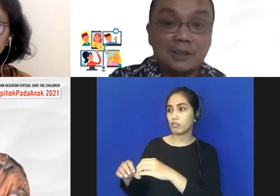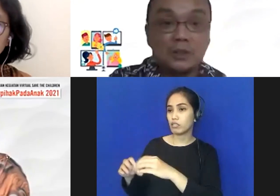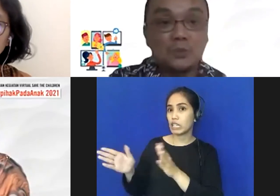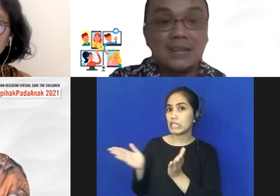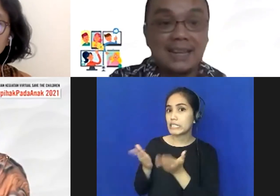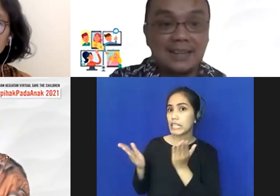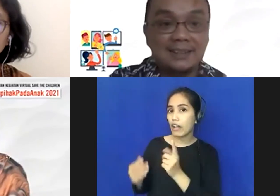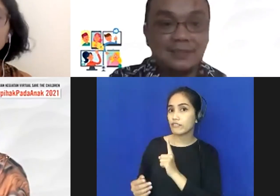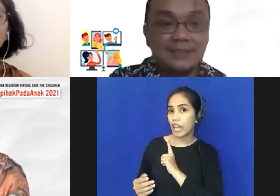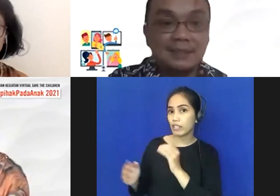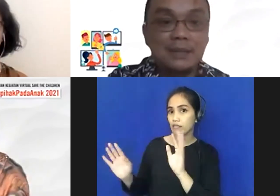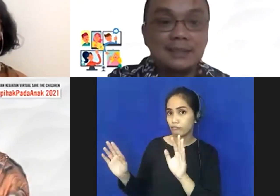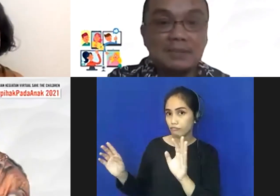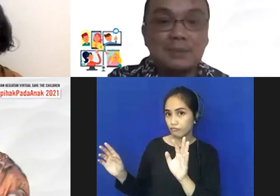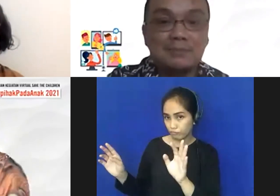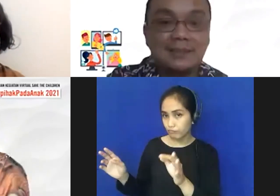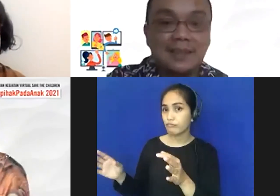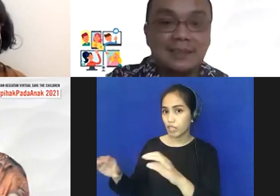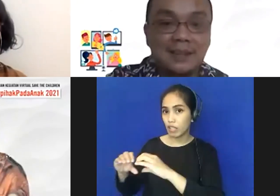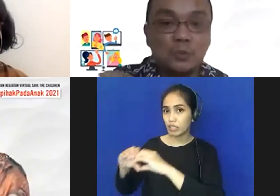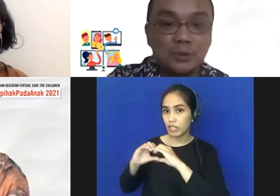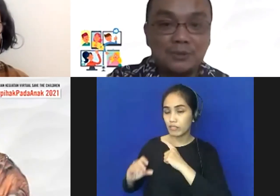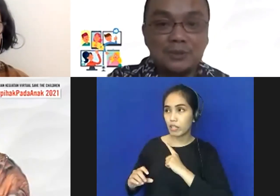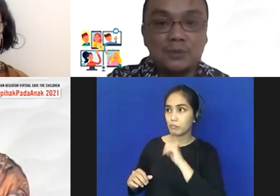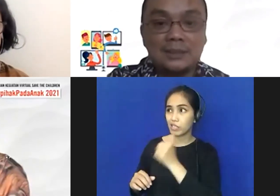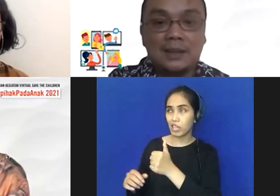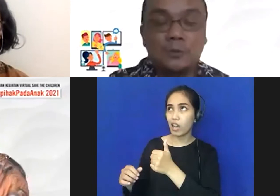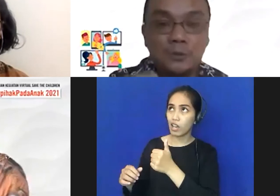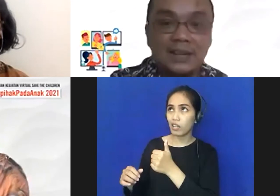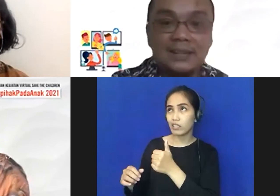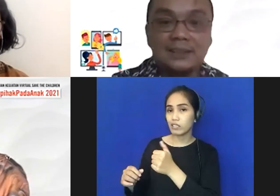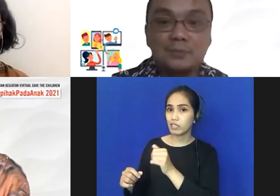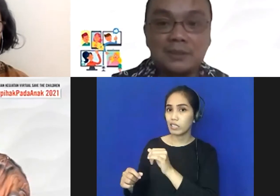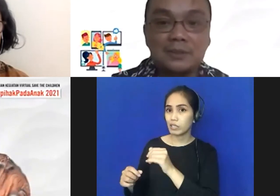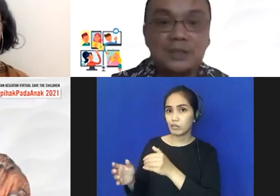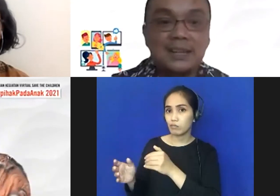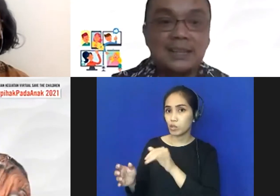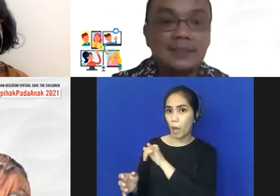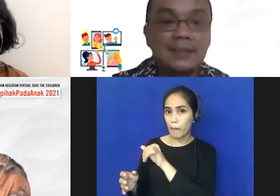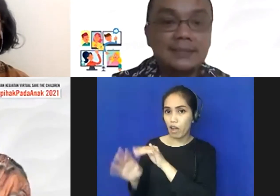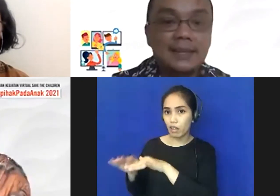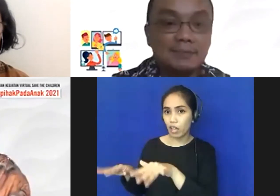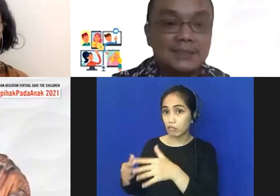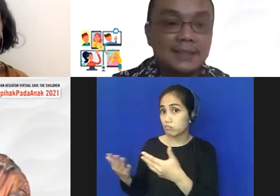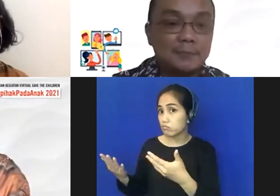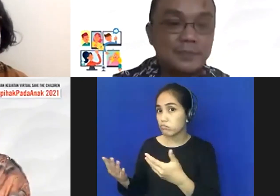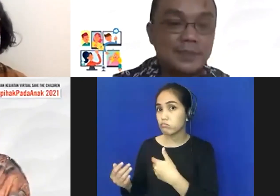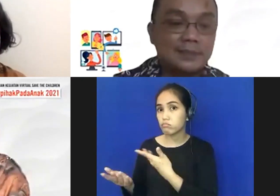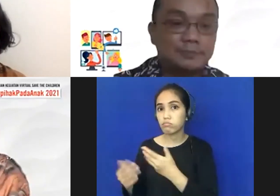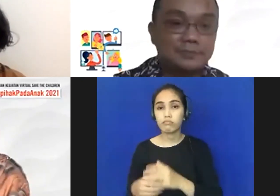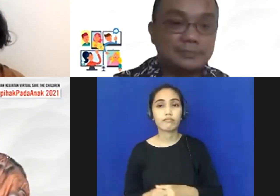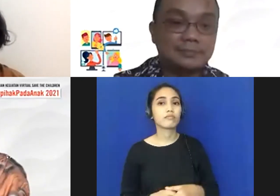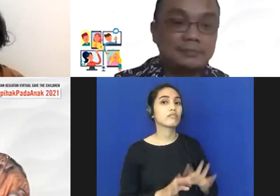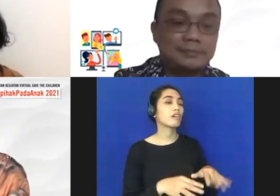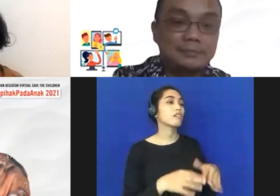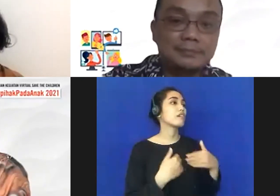bersama-sama antara orang tua dan anak gitu. Itu lebih ke self care bersama antara guru dan orang tua, guru dan anak, atau mungkin orang tua dan anak. Silakan Mbak Jeki. Baik,